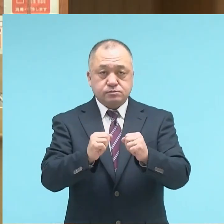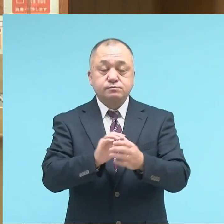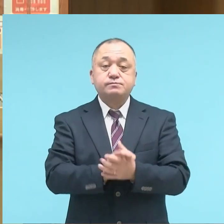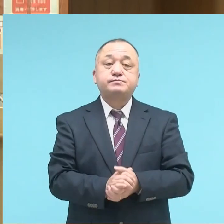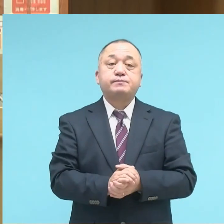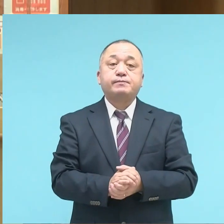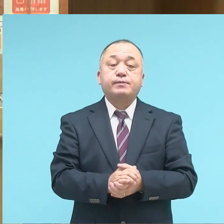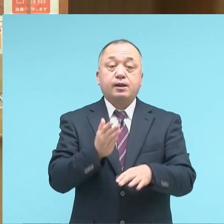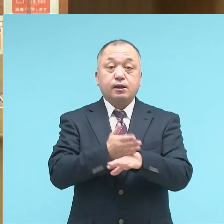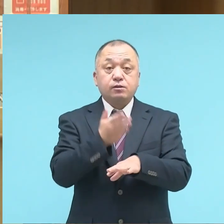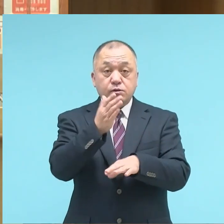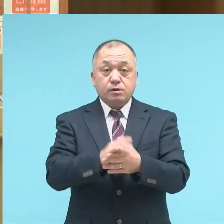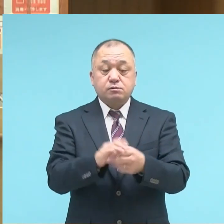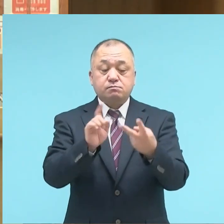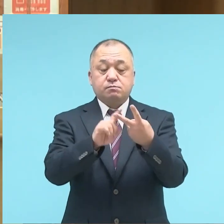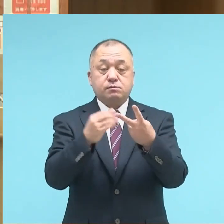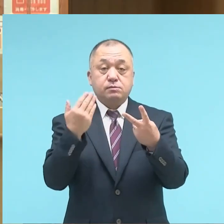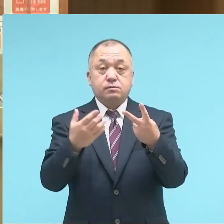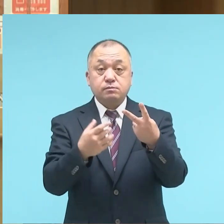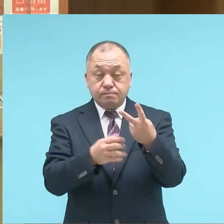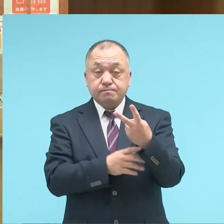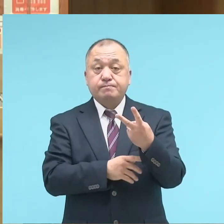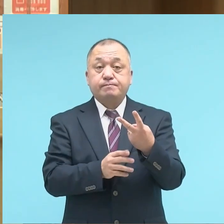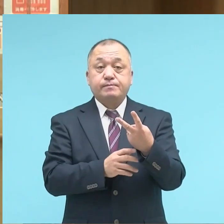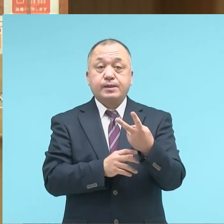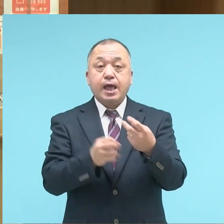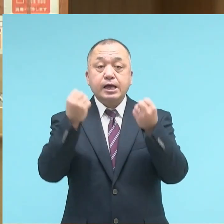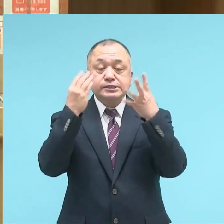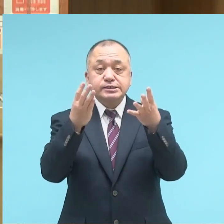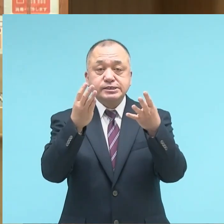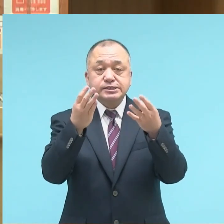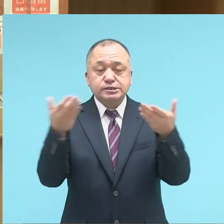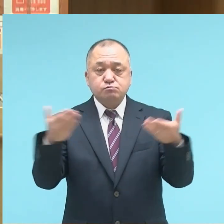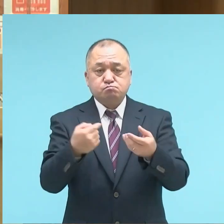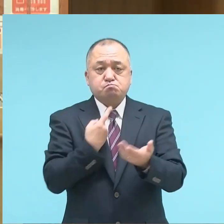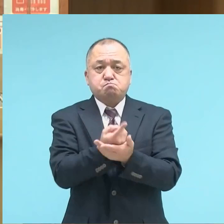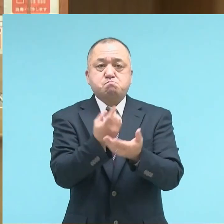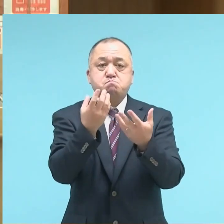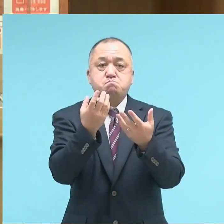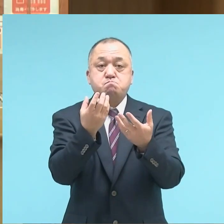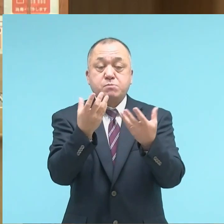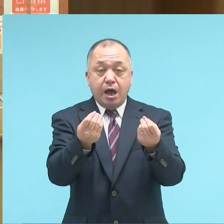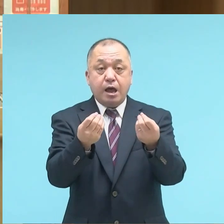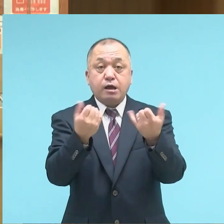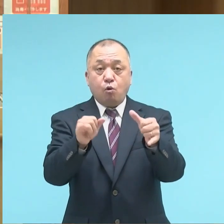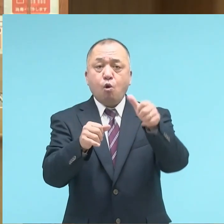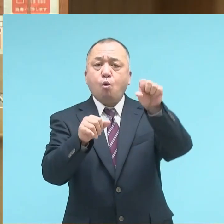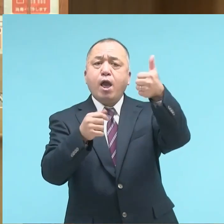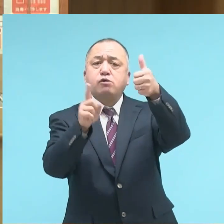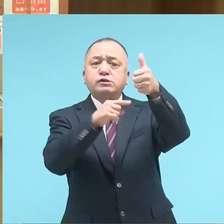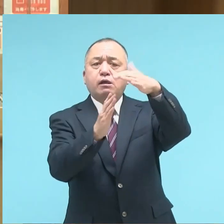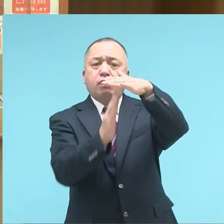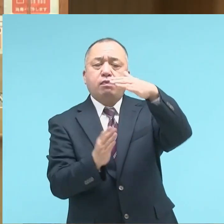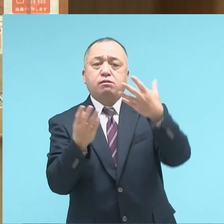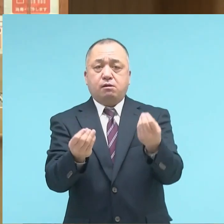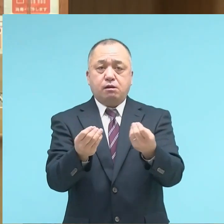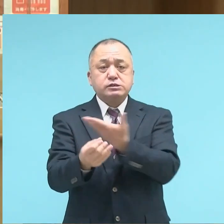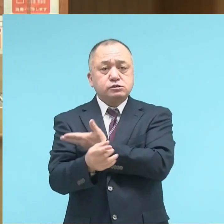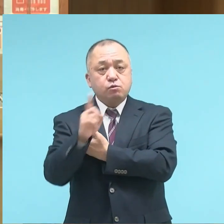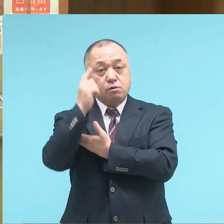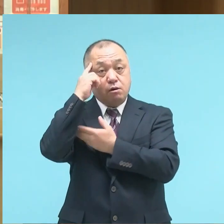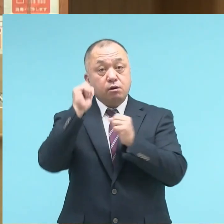とうございます。2点目なんですけれども、地域収納者数が500人を割り込みましたが、知事はこの結果をどう受け止められているか、またこう